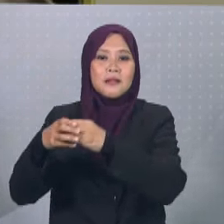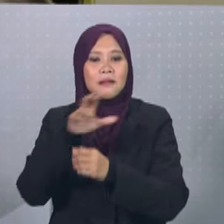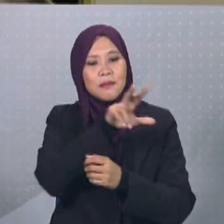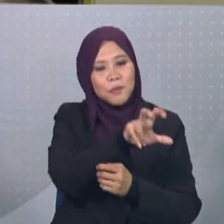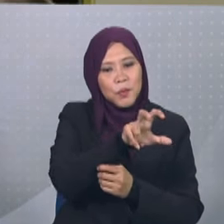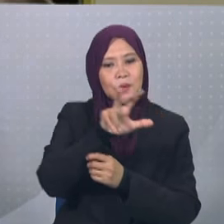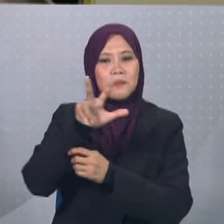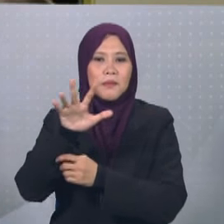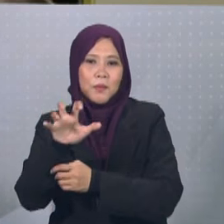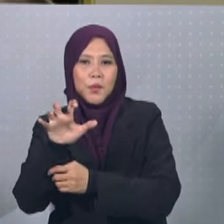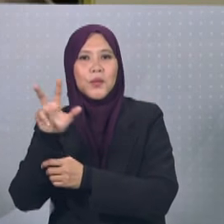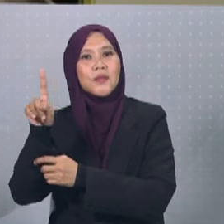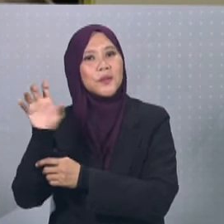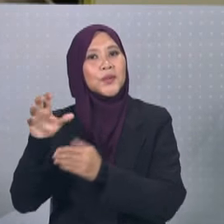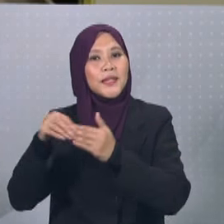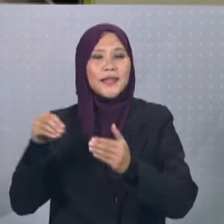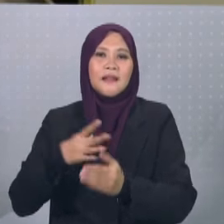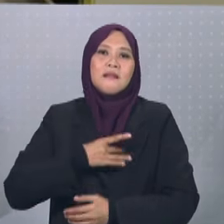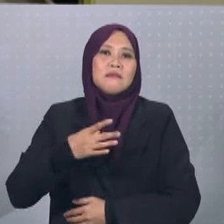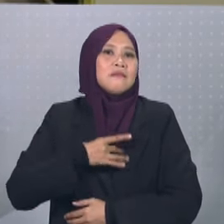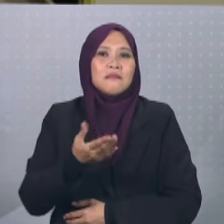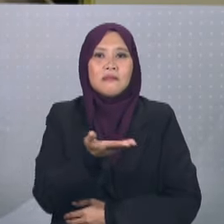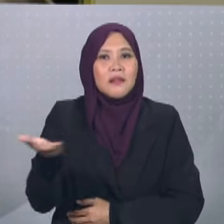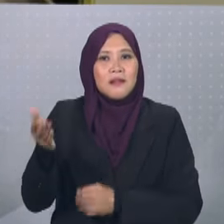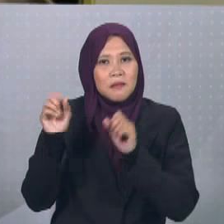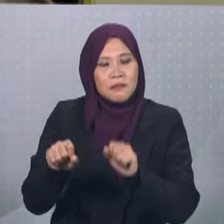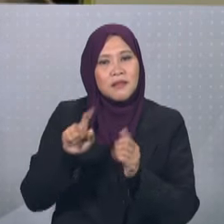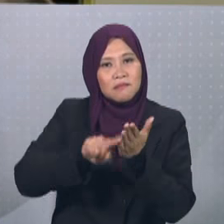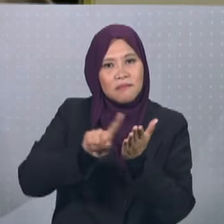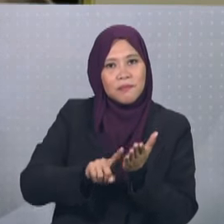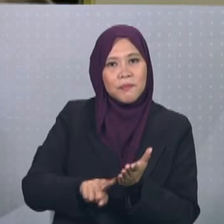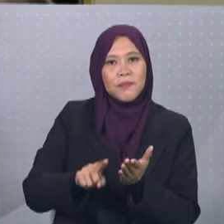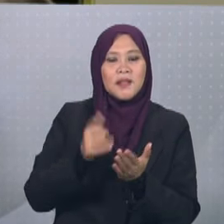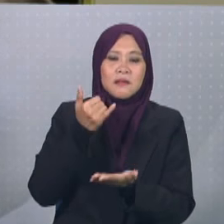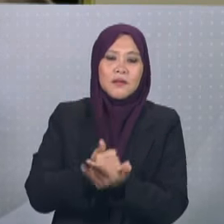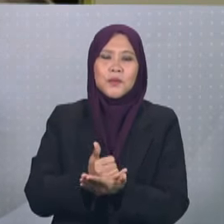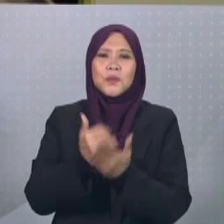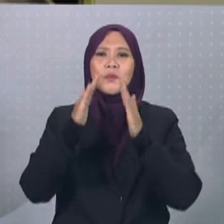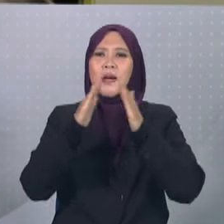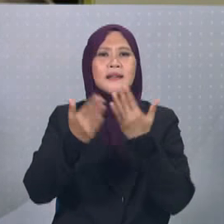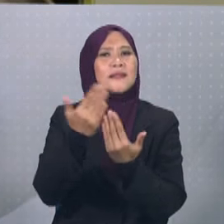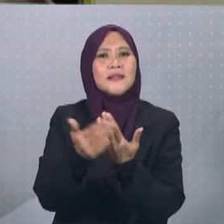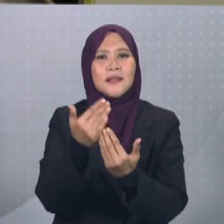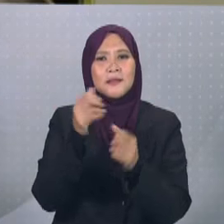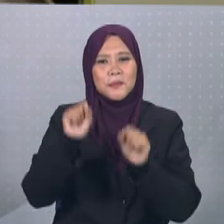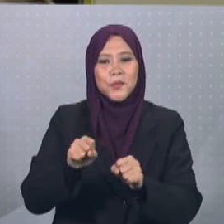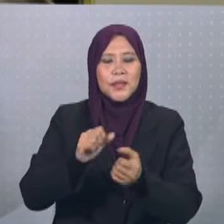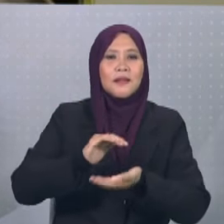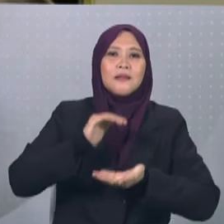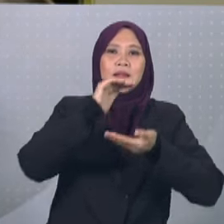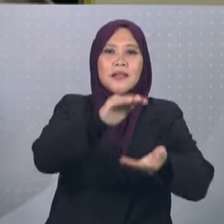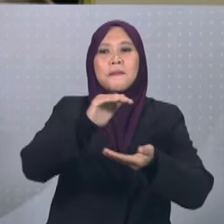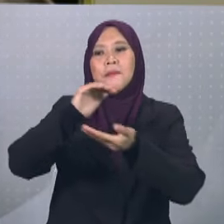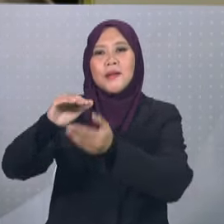RM30, RM50 dan RM100. Jadi boleh buat semua dan senang je duduk kat rumah dan boleh sampaikan kepada kumpulan